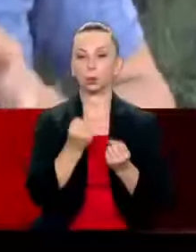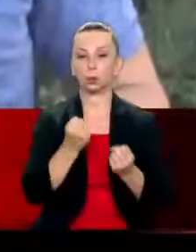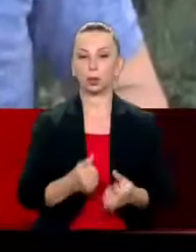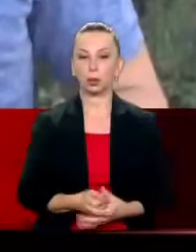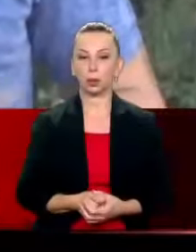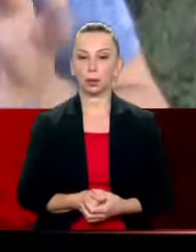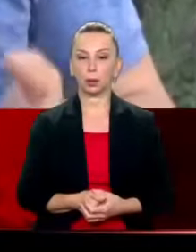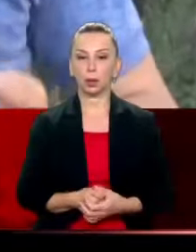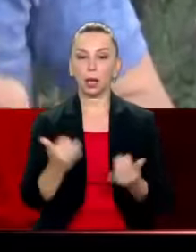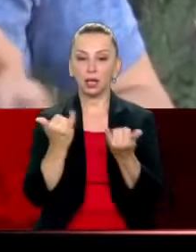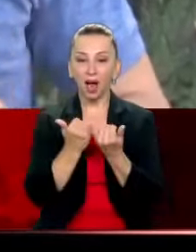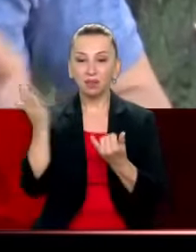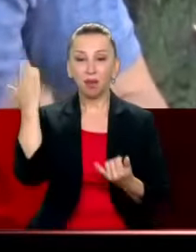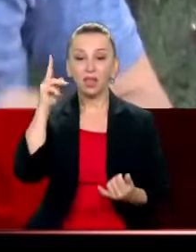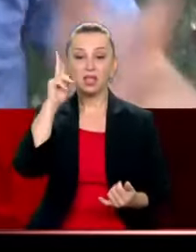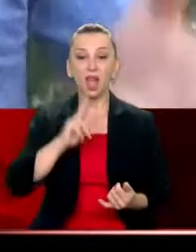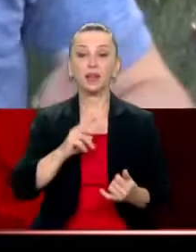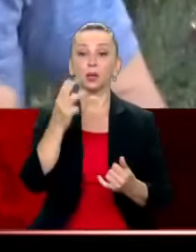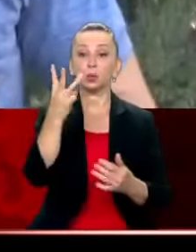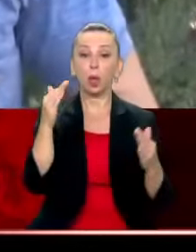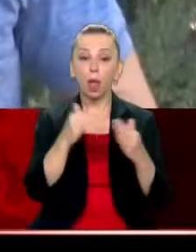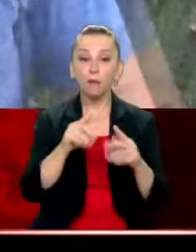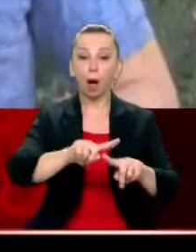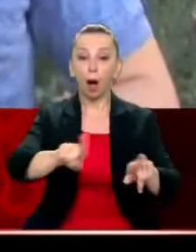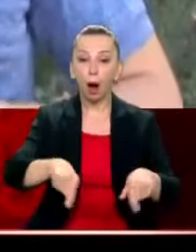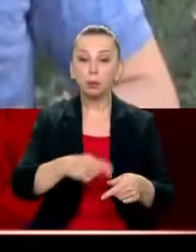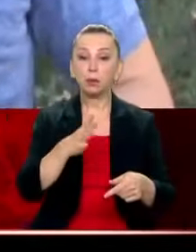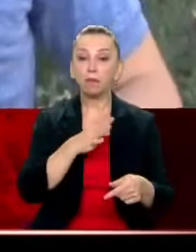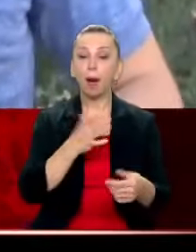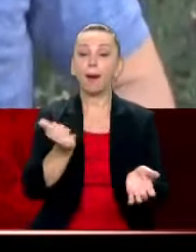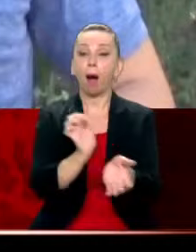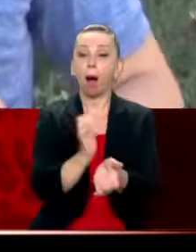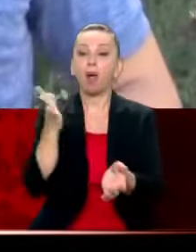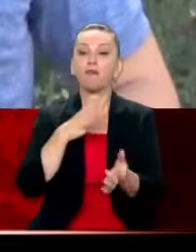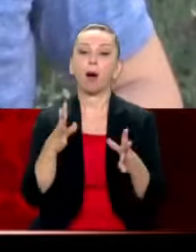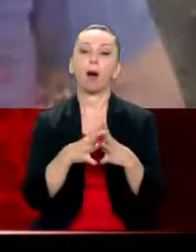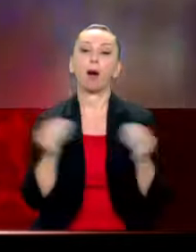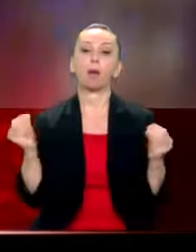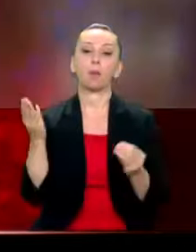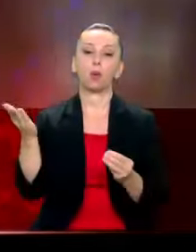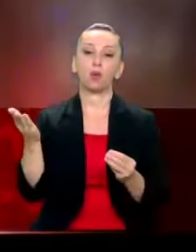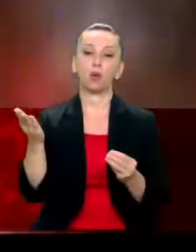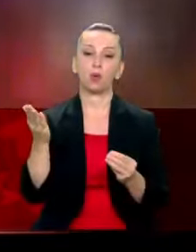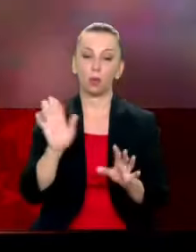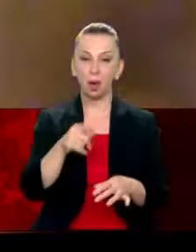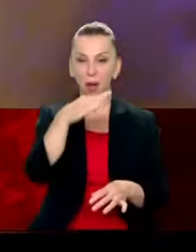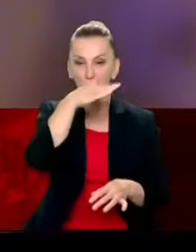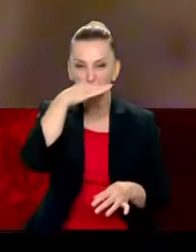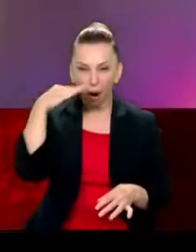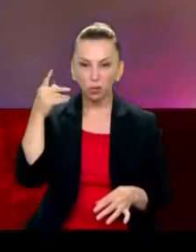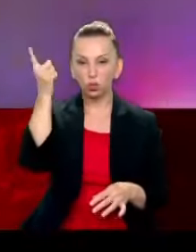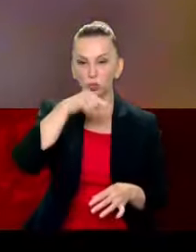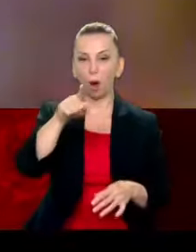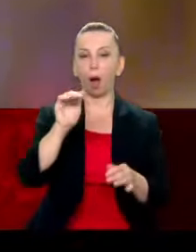Kardeşim varlıklı birisiydi. Üç evi, arabası, arsalar falan vardı. Bütün her şeyini kaybetti, ailesi, yuvası. Madde kullanmaya başladı,